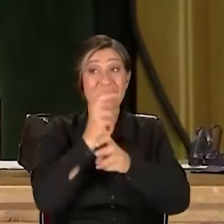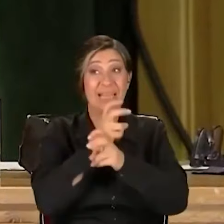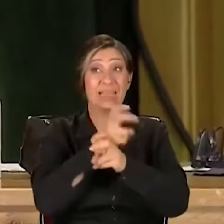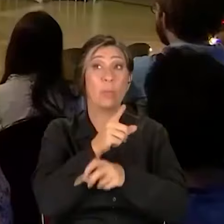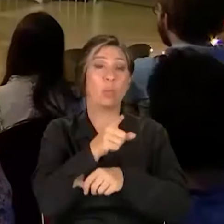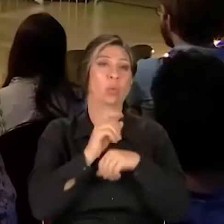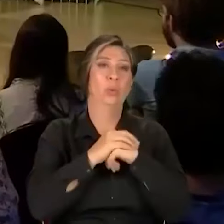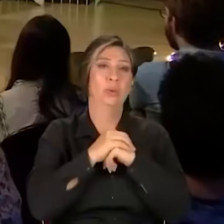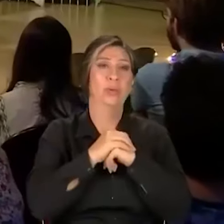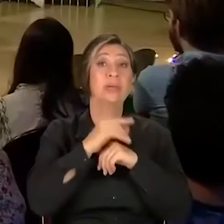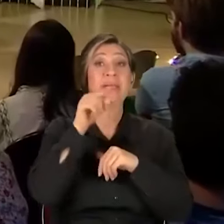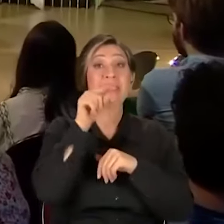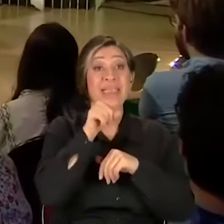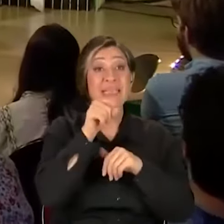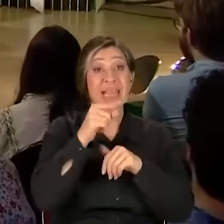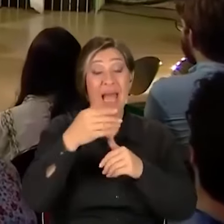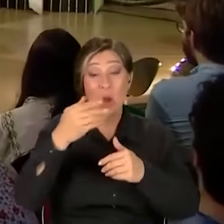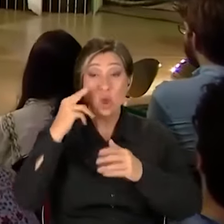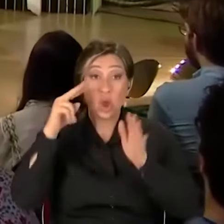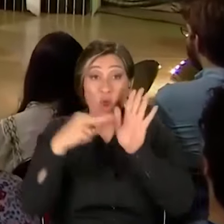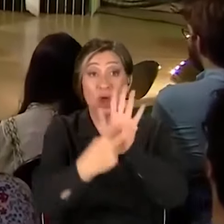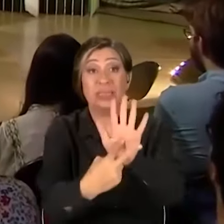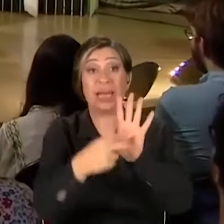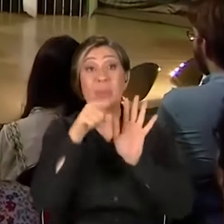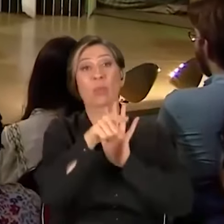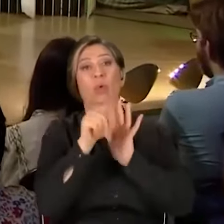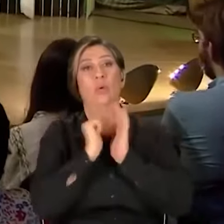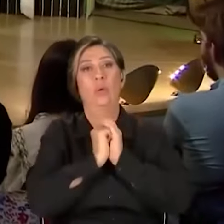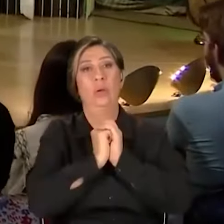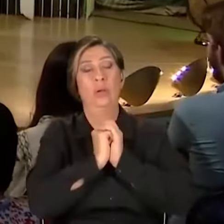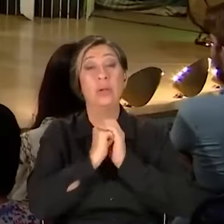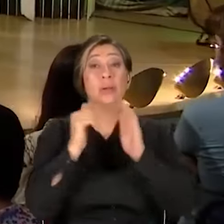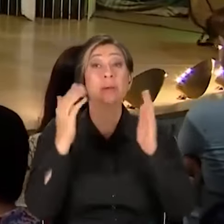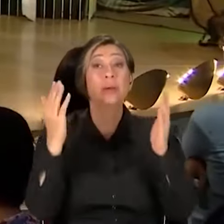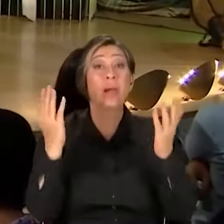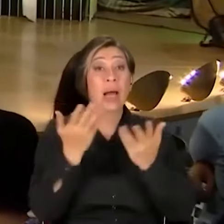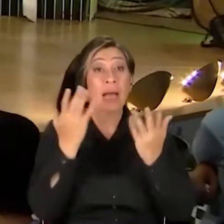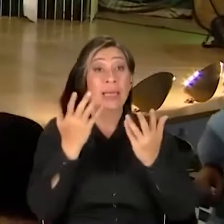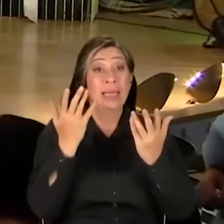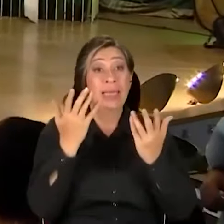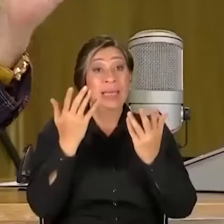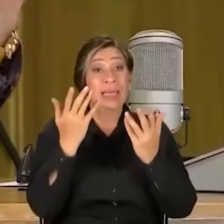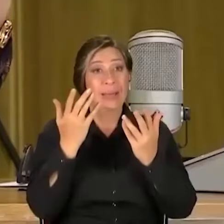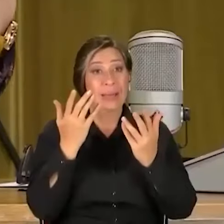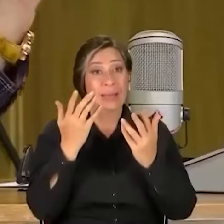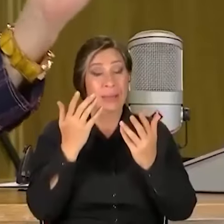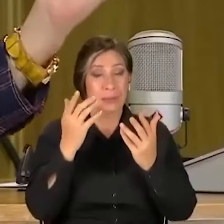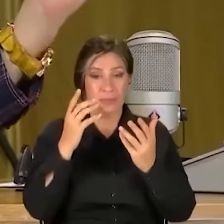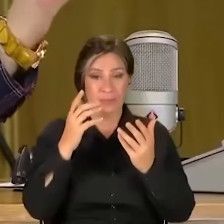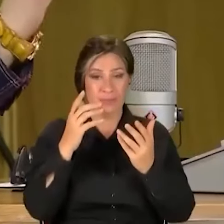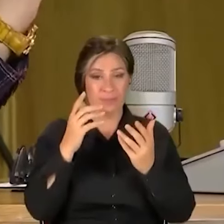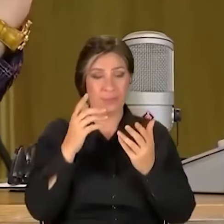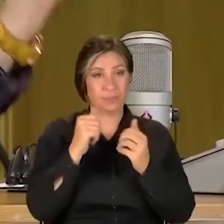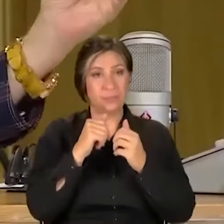bu işte. Hı hı. Senin işaret etmeye çalıştığın tehlike bu. Evet. Çünkü hangi independent'ı,